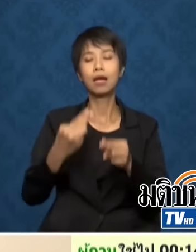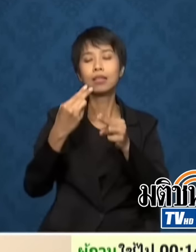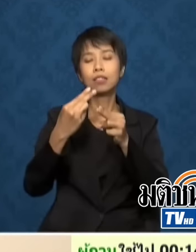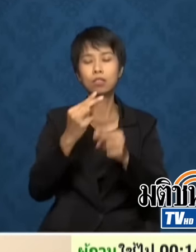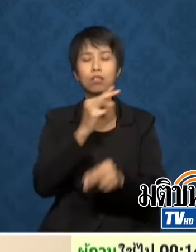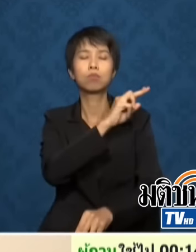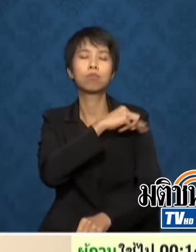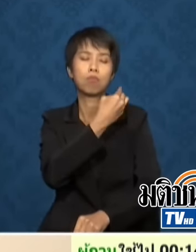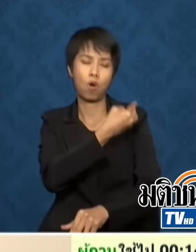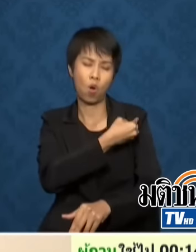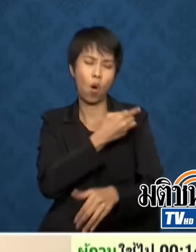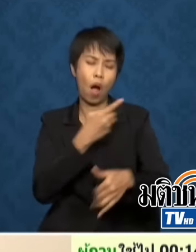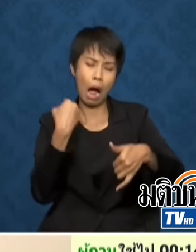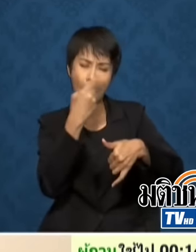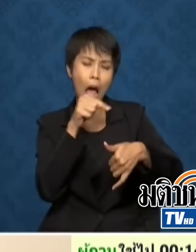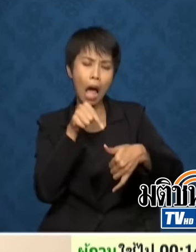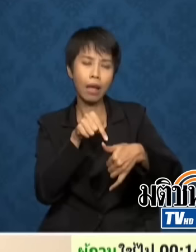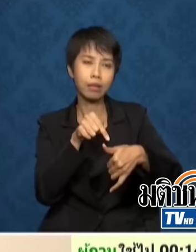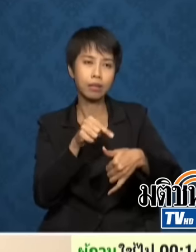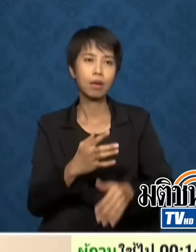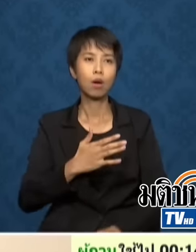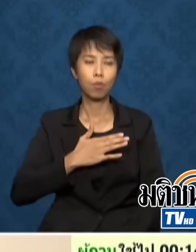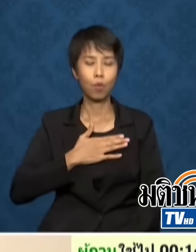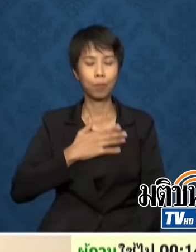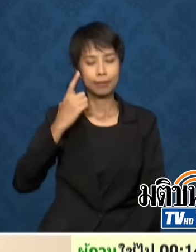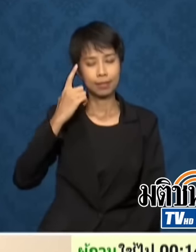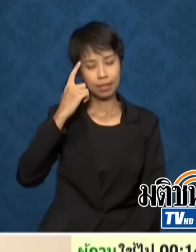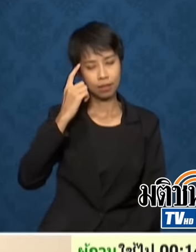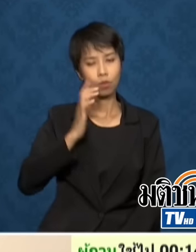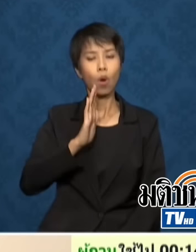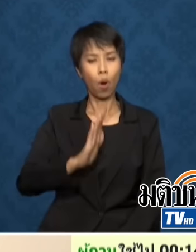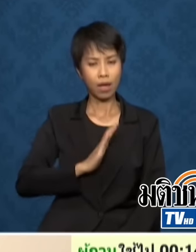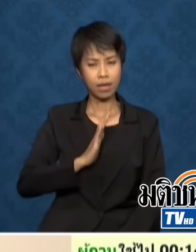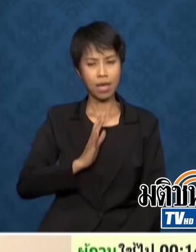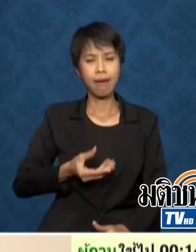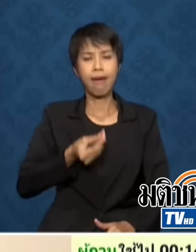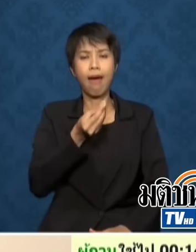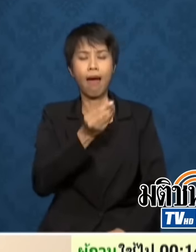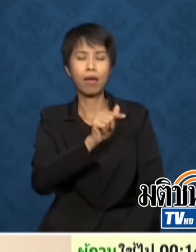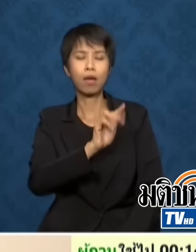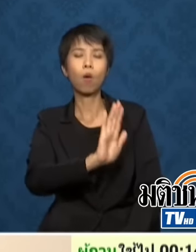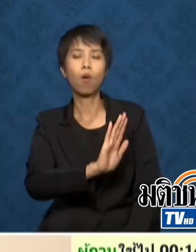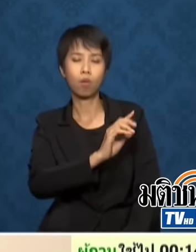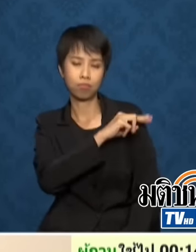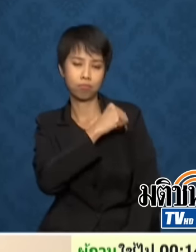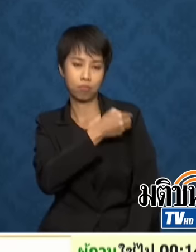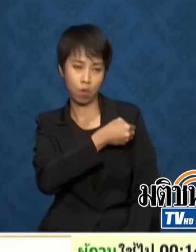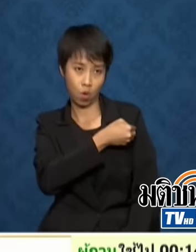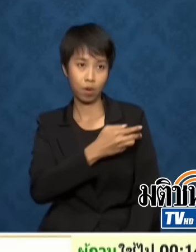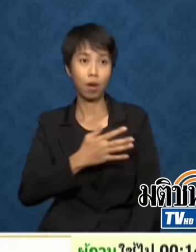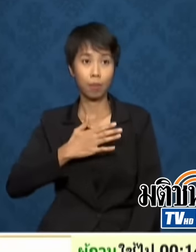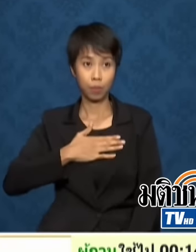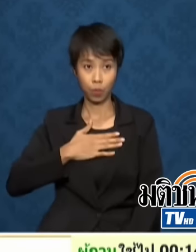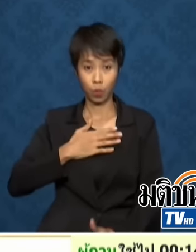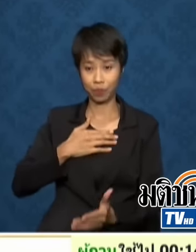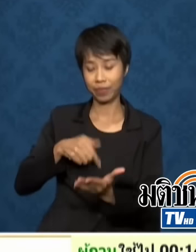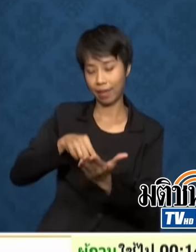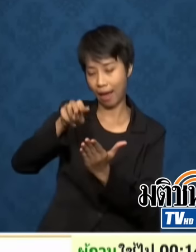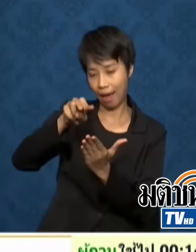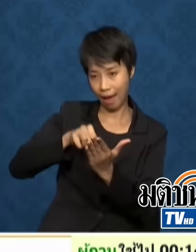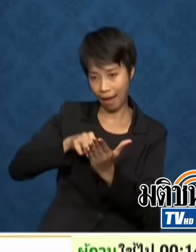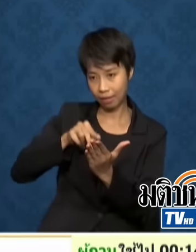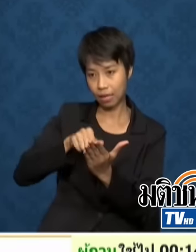นะผมคิดว่าต้องให้เกียรติและผมยืนยันว่าผมได้อ่านในช่วง120วันผมได้อ่